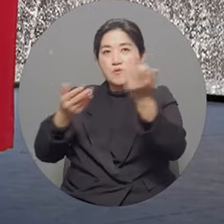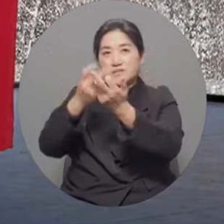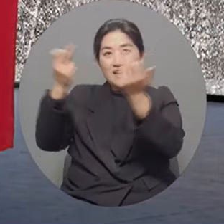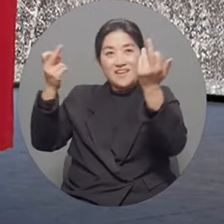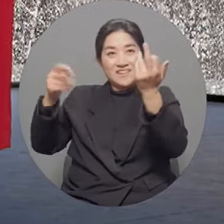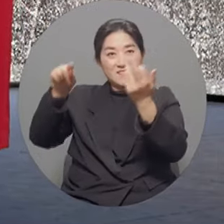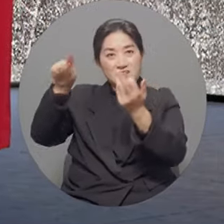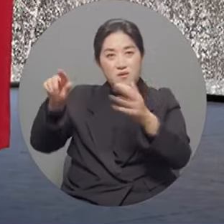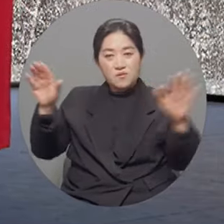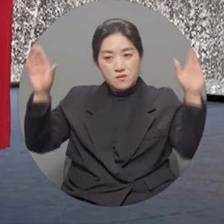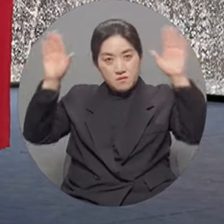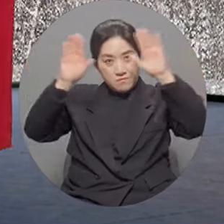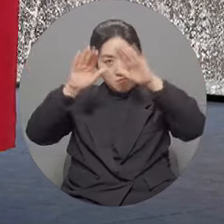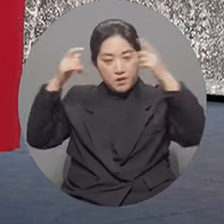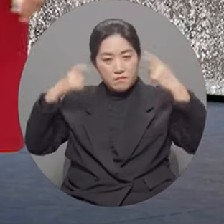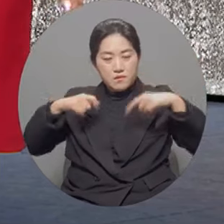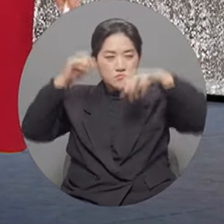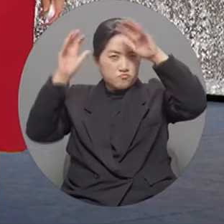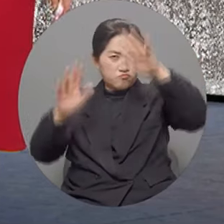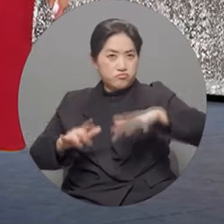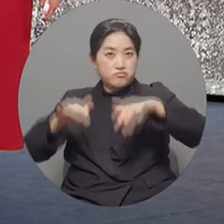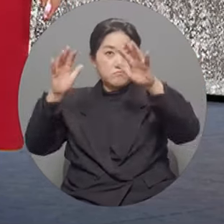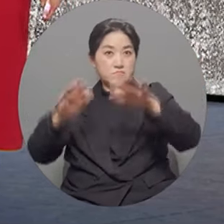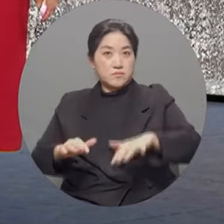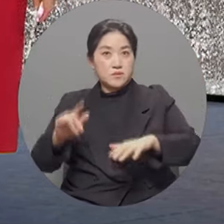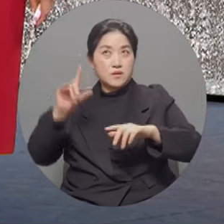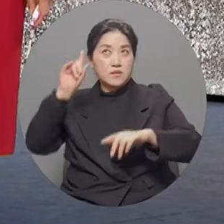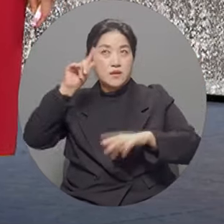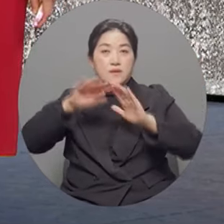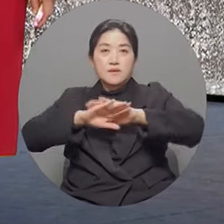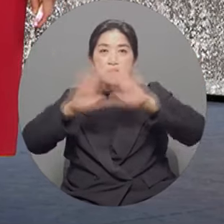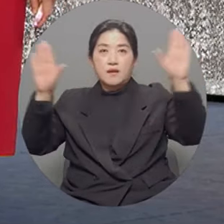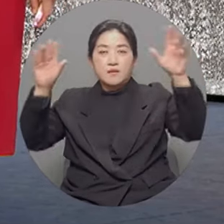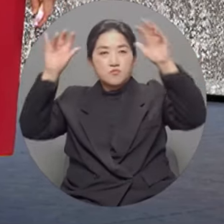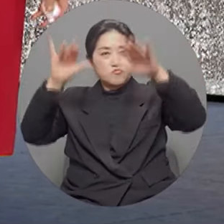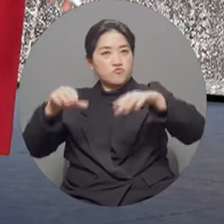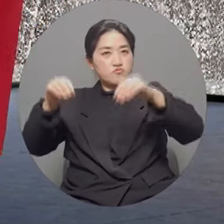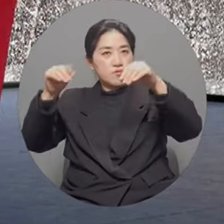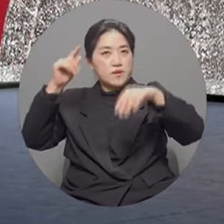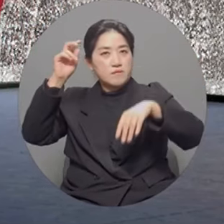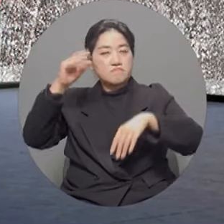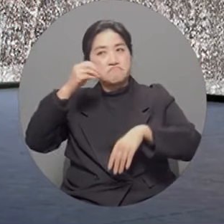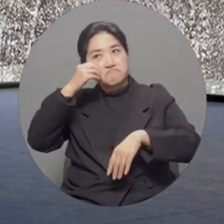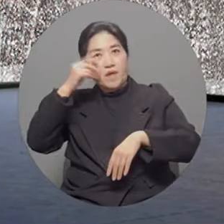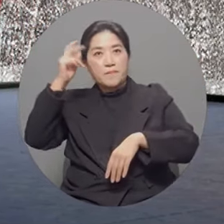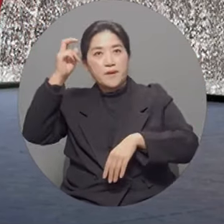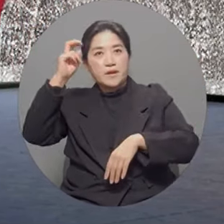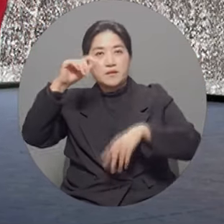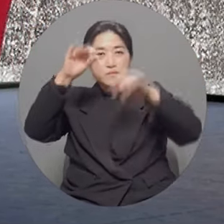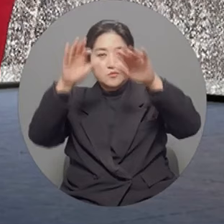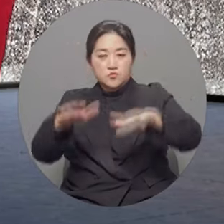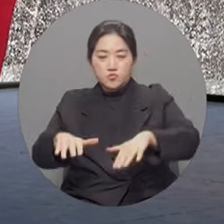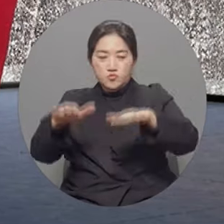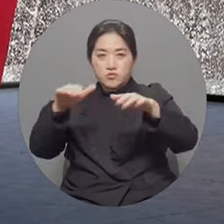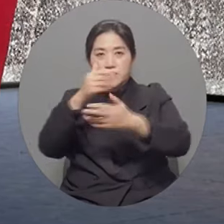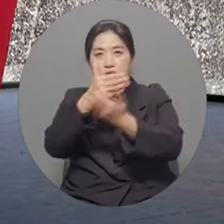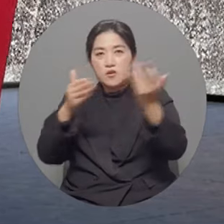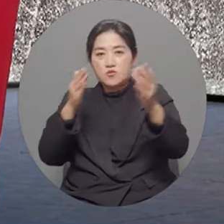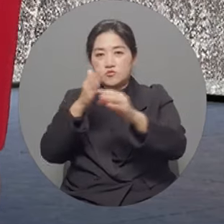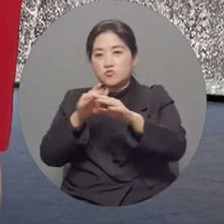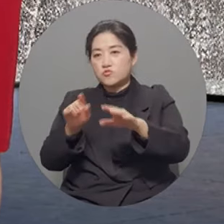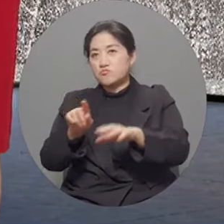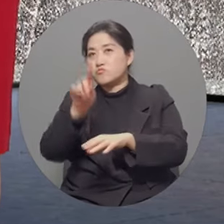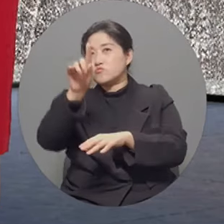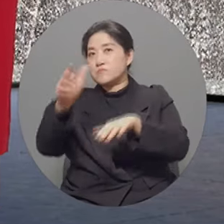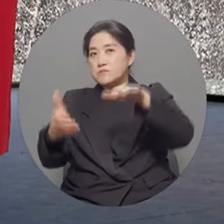산지는 오늘 밤사이 눈발이 강해지겠고 내일 낮에는 소강 상태를 보이겠습니다. 예상 적설량이 강원 중북부